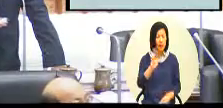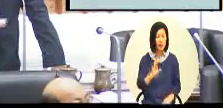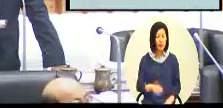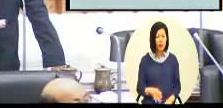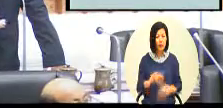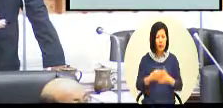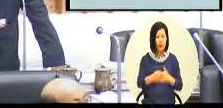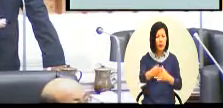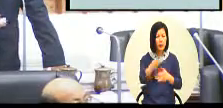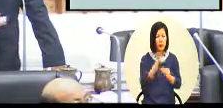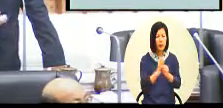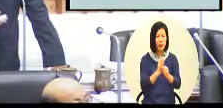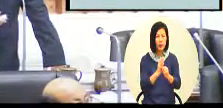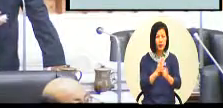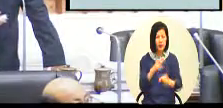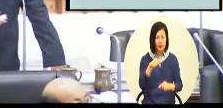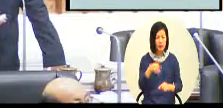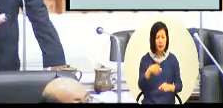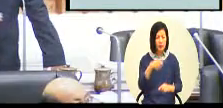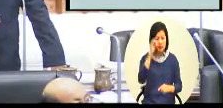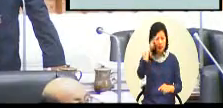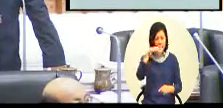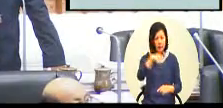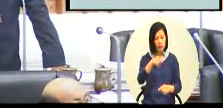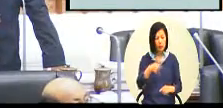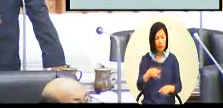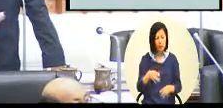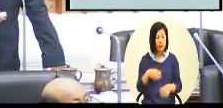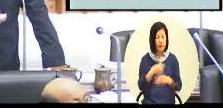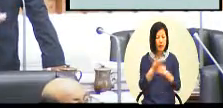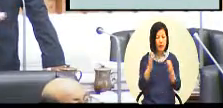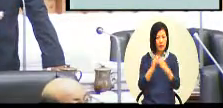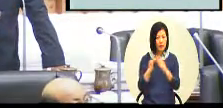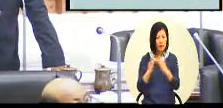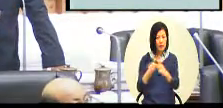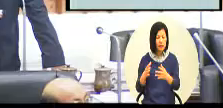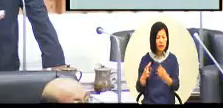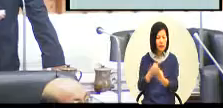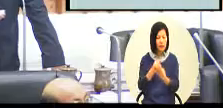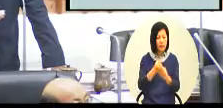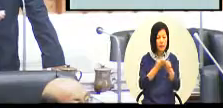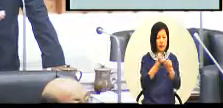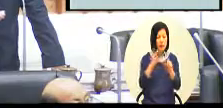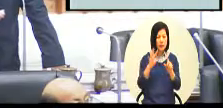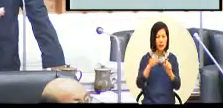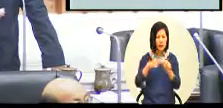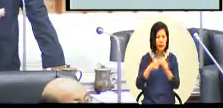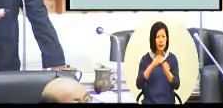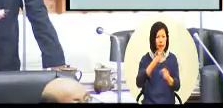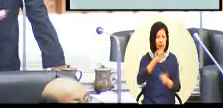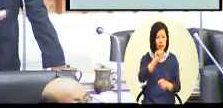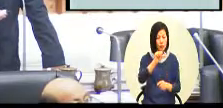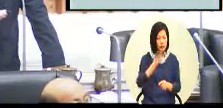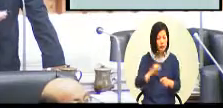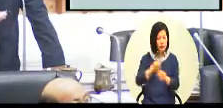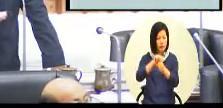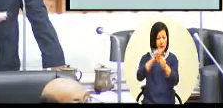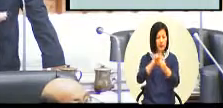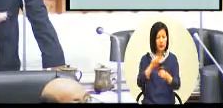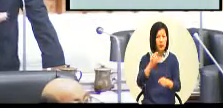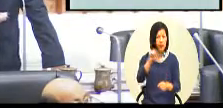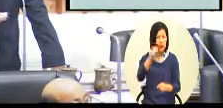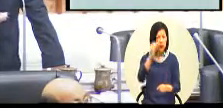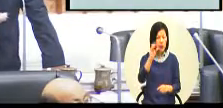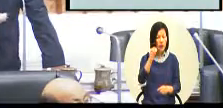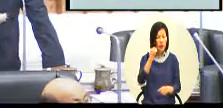当中，大家可以看到县市合并这个104年65岁的成长54000个人